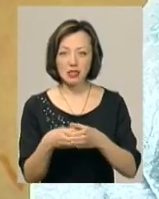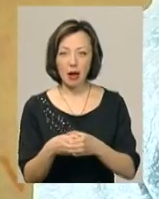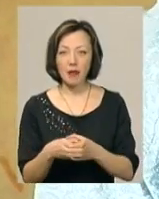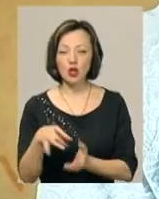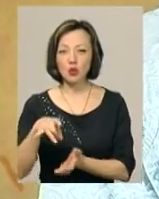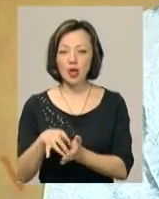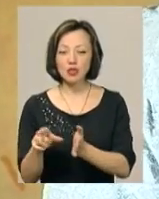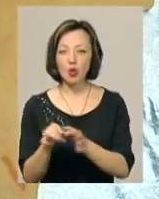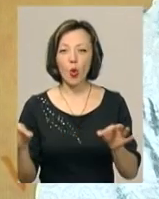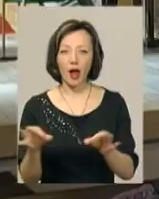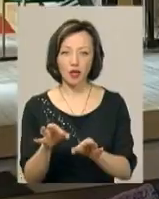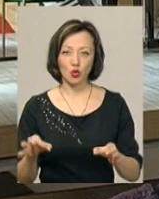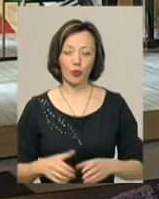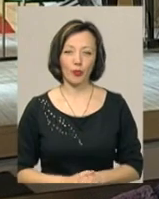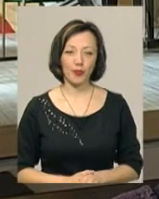соліст з оркестром.